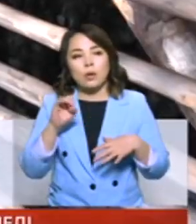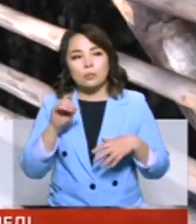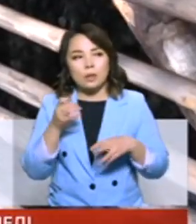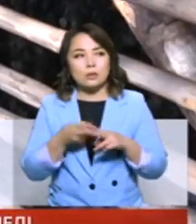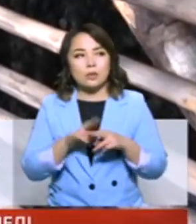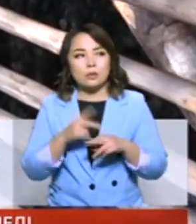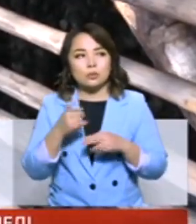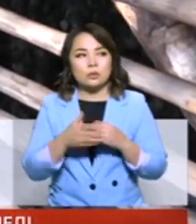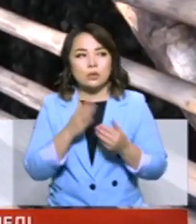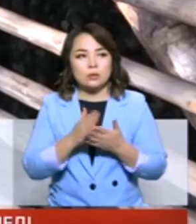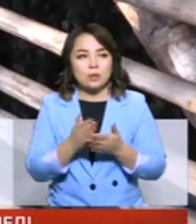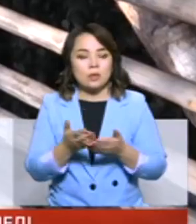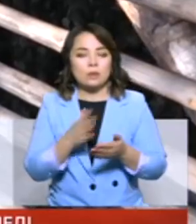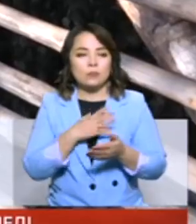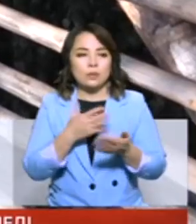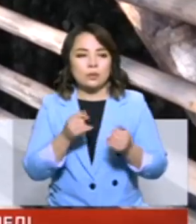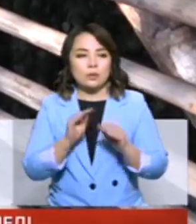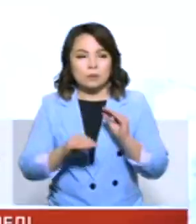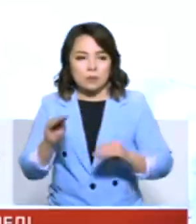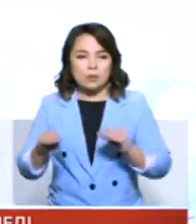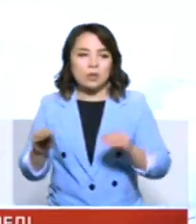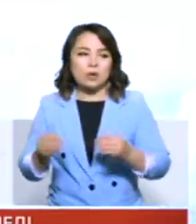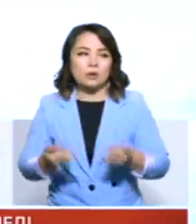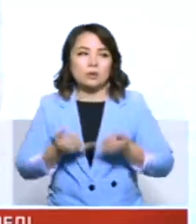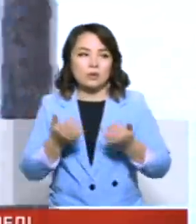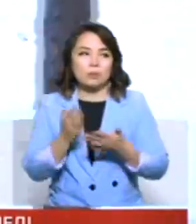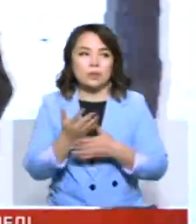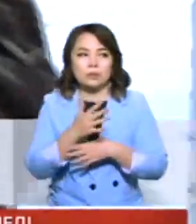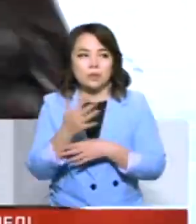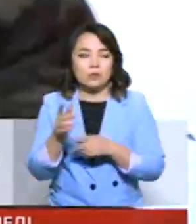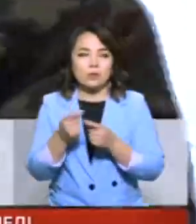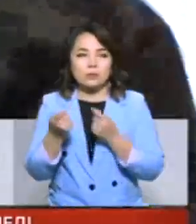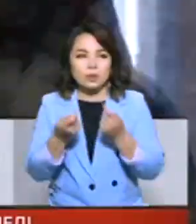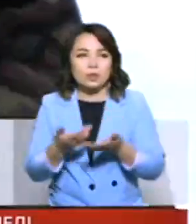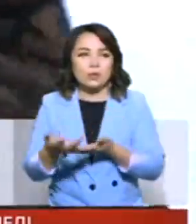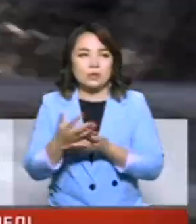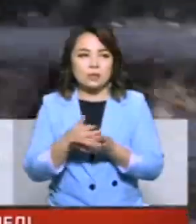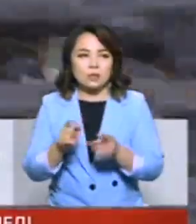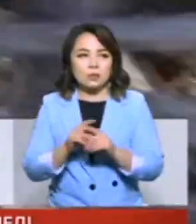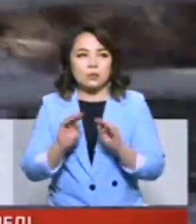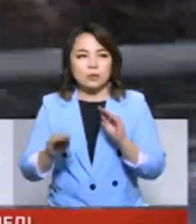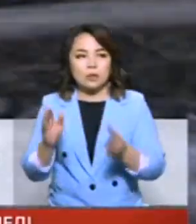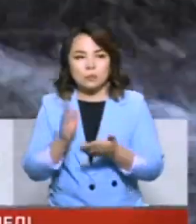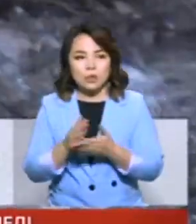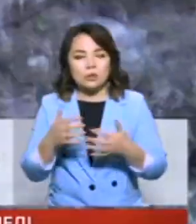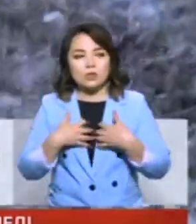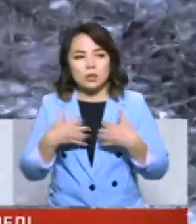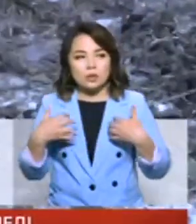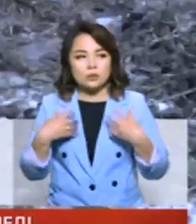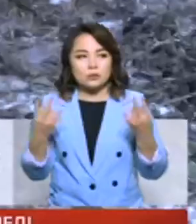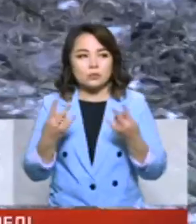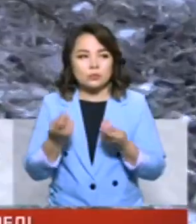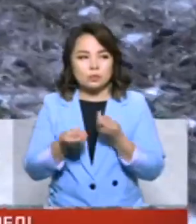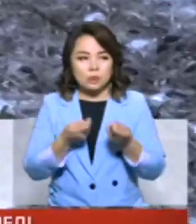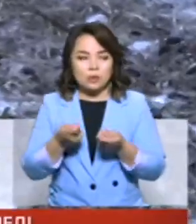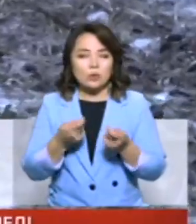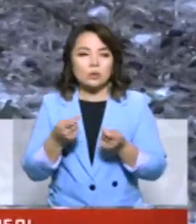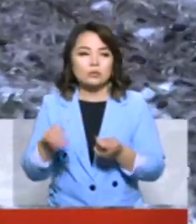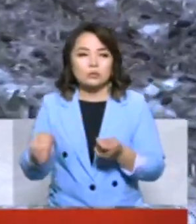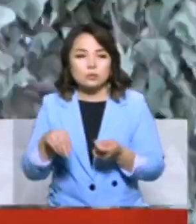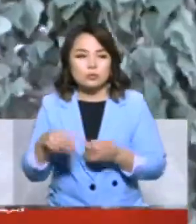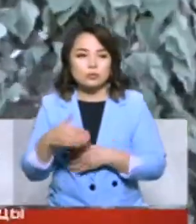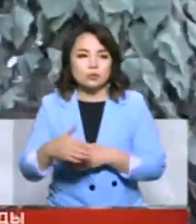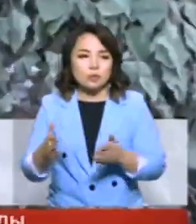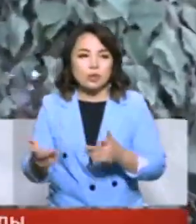100-ден астам науа қойылған. Орманшылар ол жерлерге пішен жинап сыпыртқы болады. Жануарларға қажет қиыршық тұзды